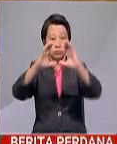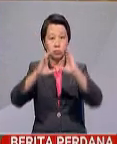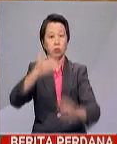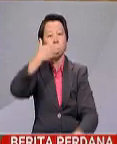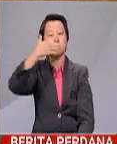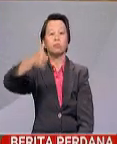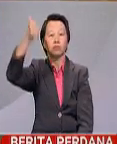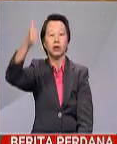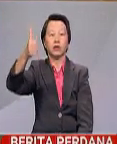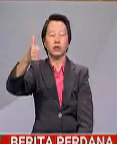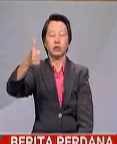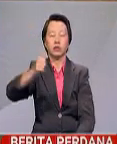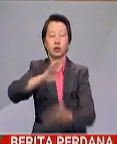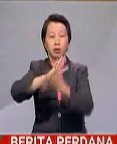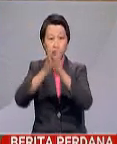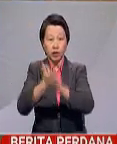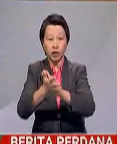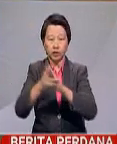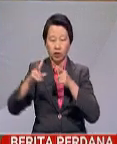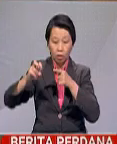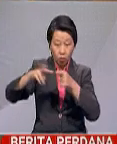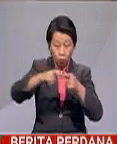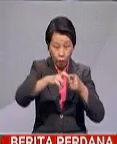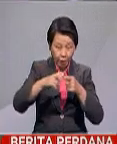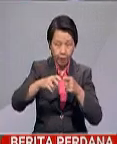terbaik supaya virus ini